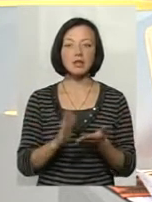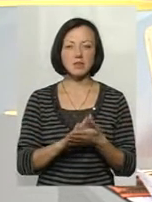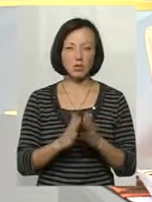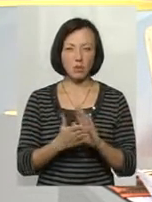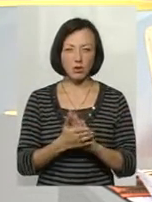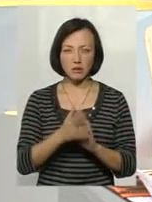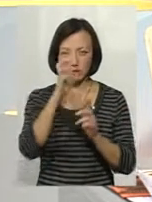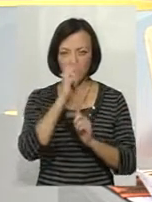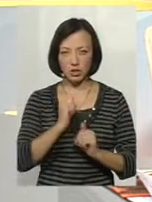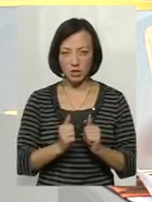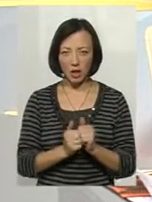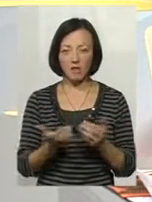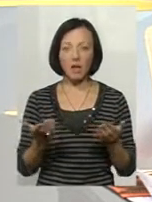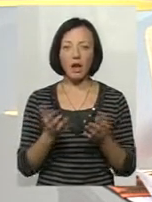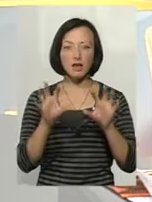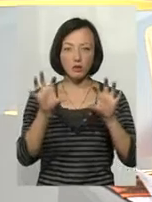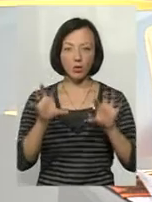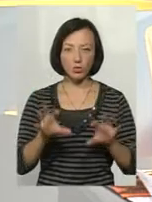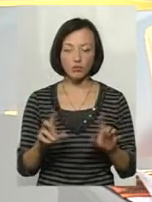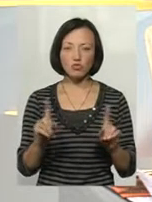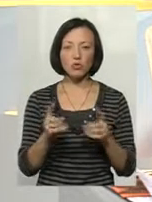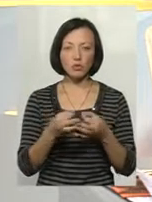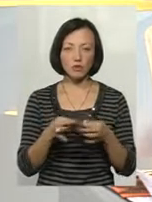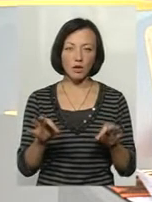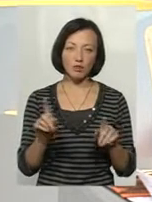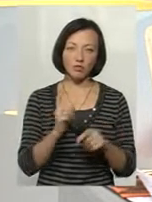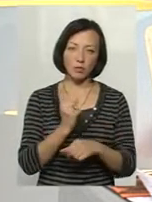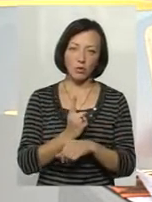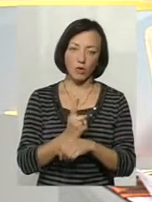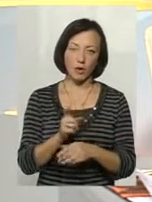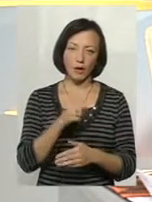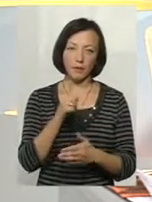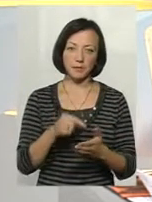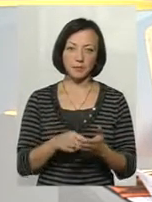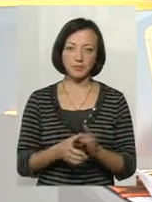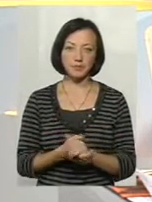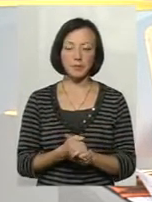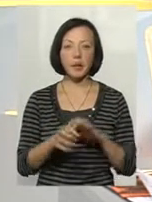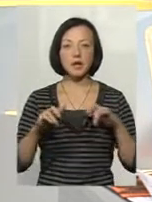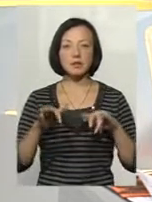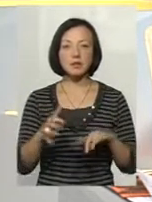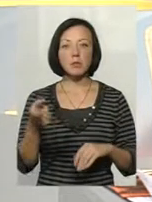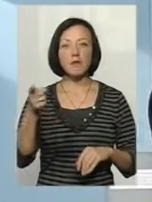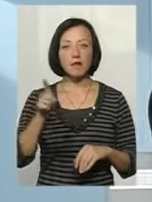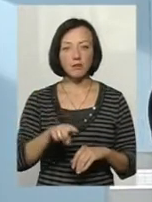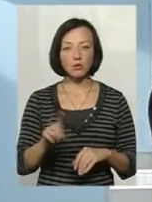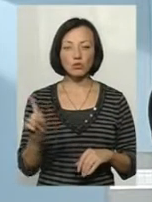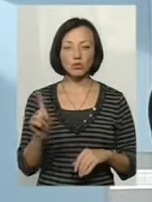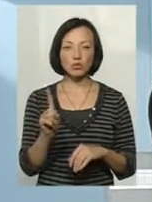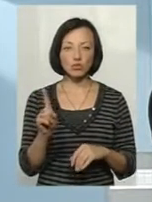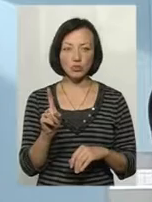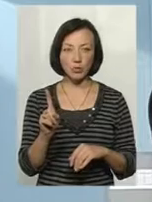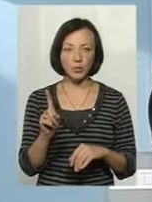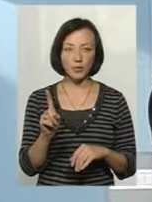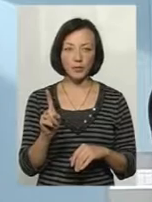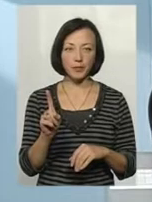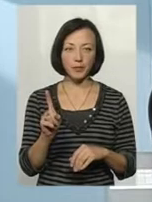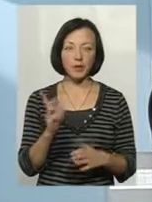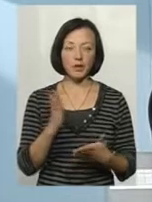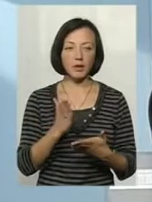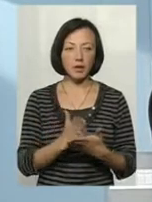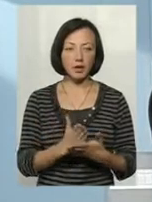ситуація в державі, яке законодавство, що дозволяє, що забороняється? Справа в тому, що